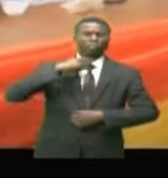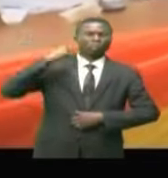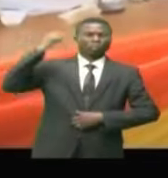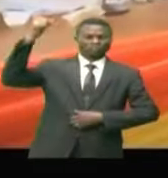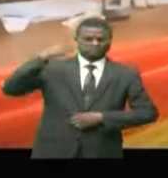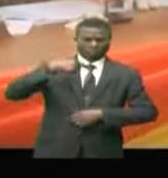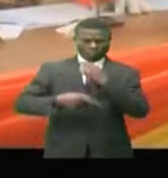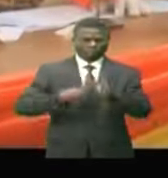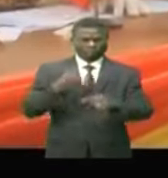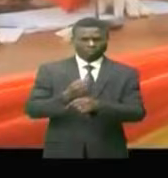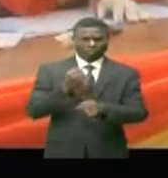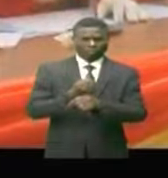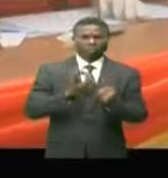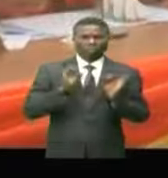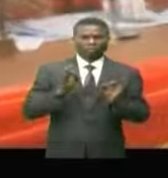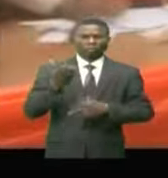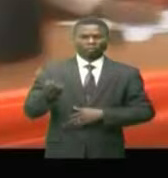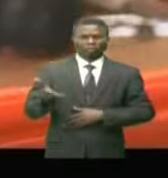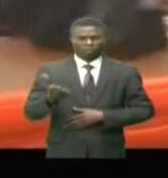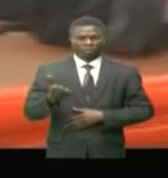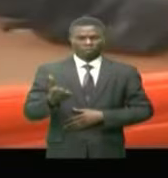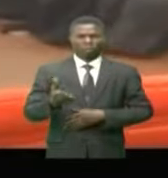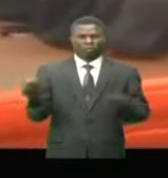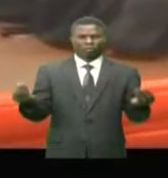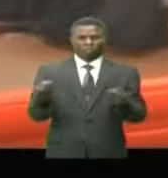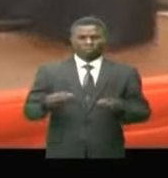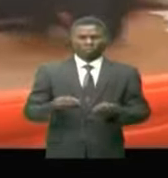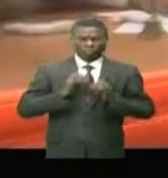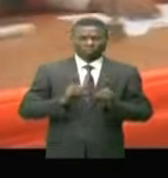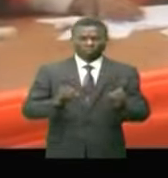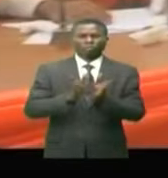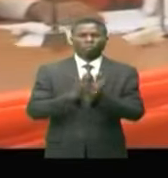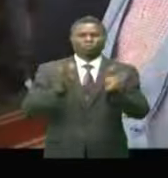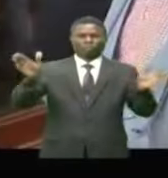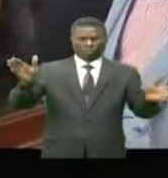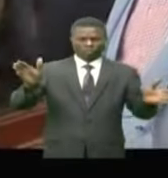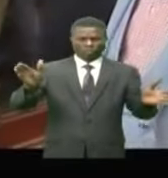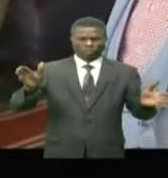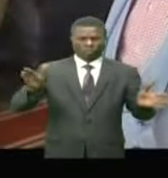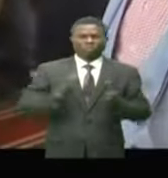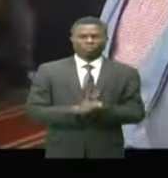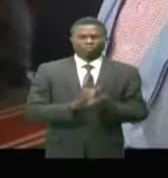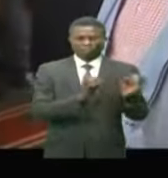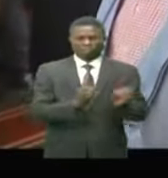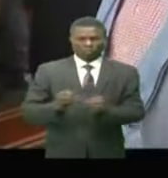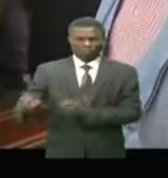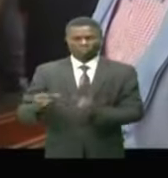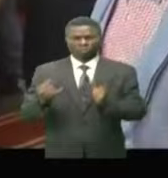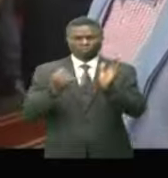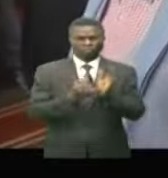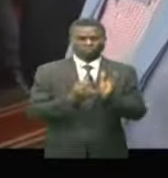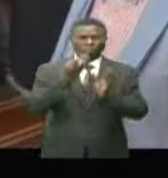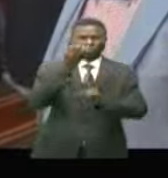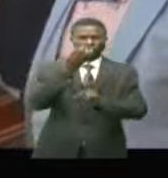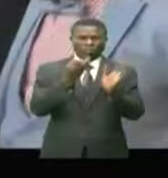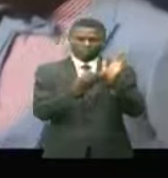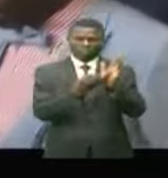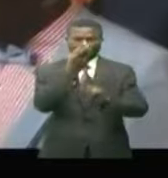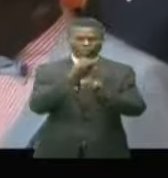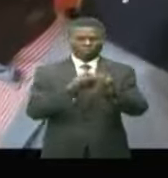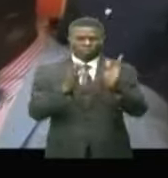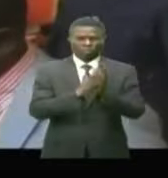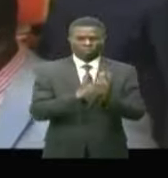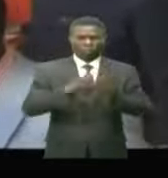d'exercer leurs nouvelles fonctions. C'était au cours d'une audience solennelle et publique tenue ce samedi 7 octobre au palais